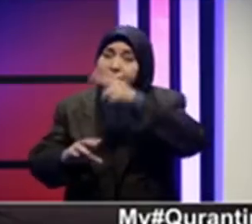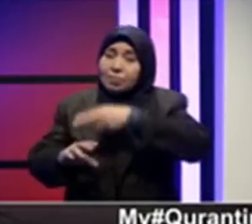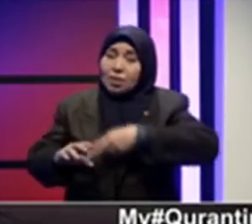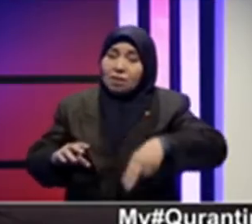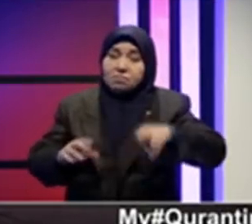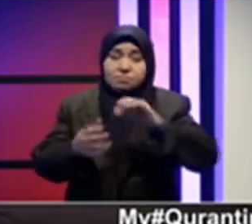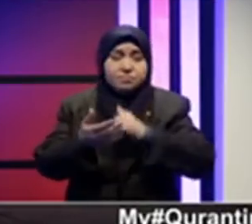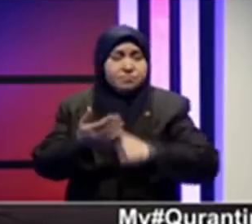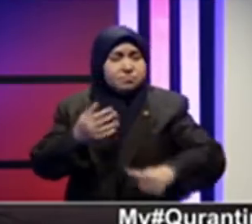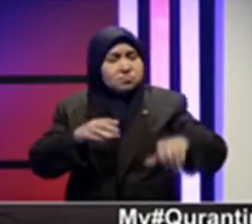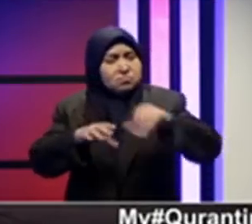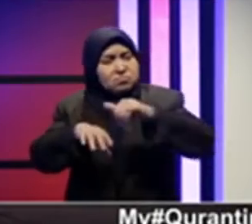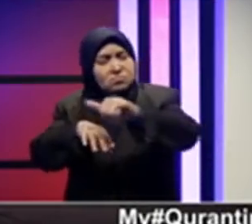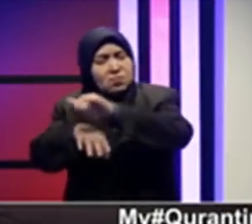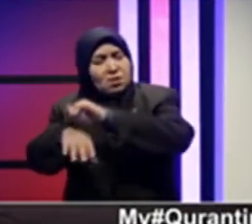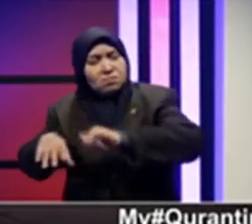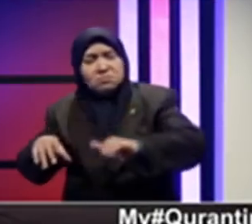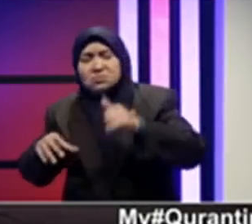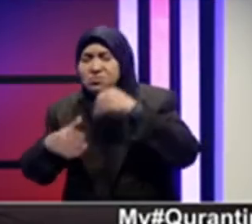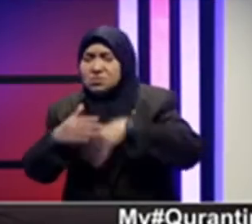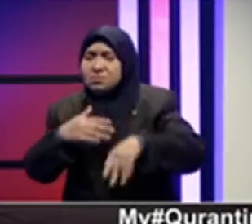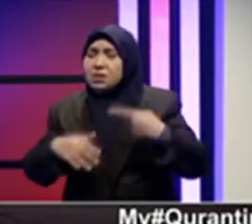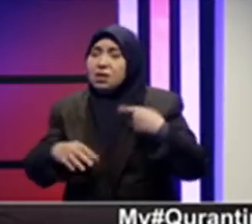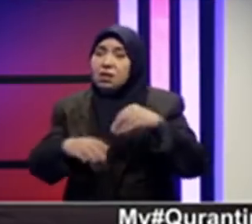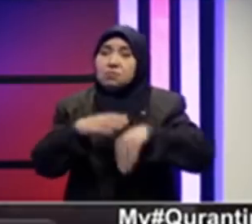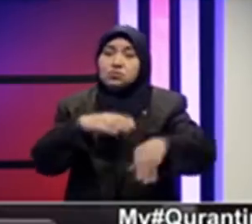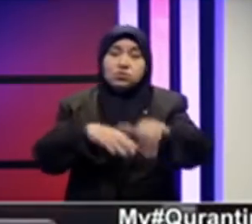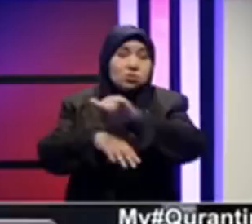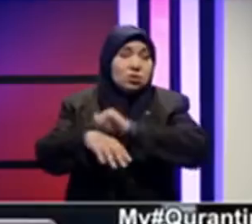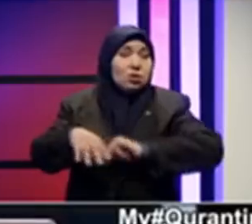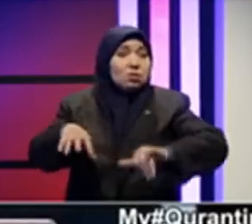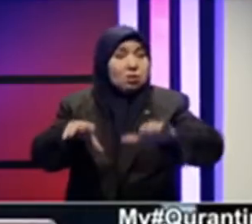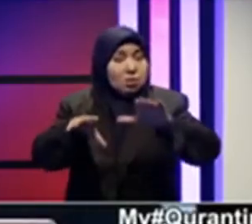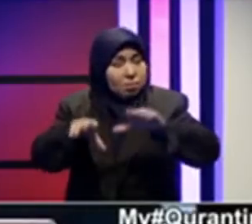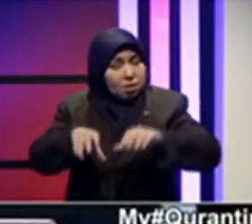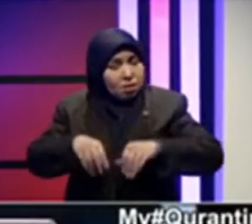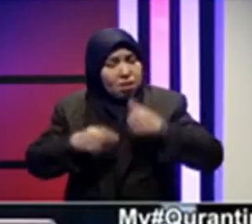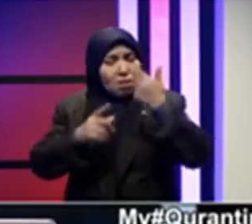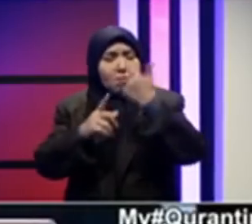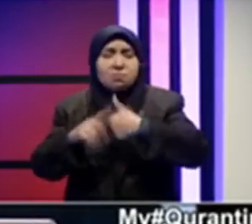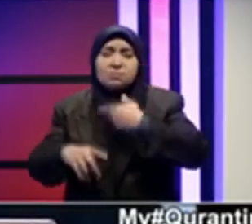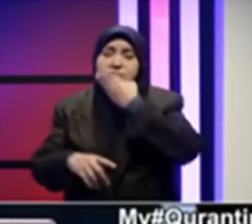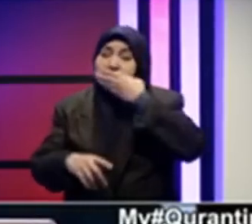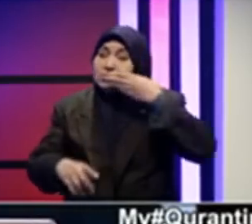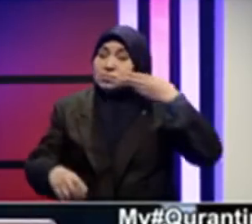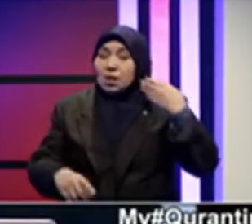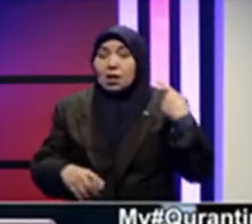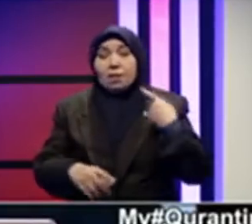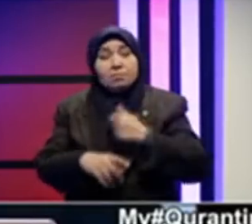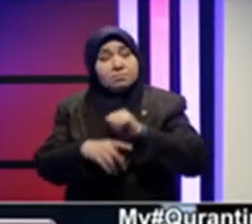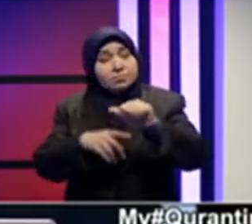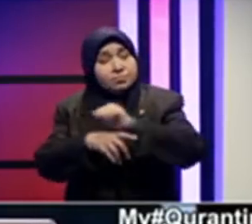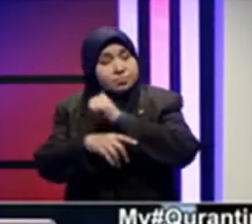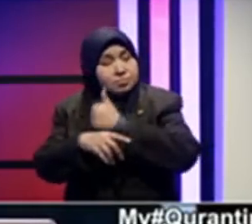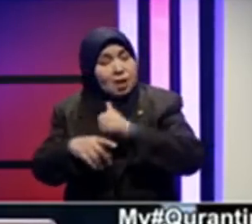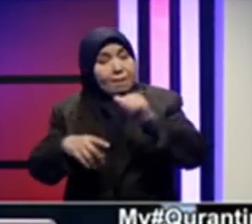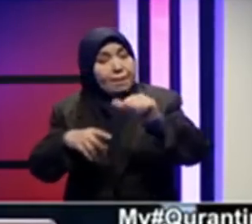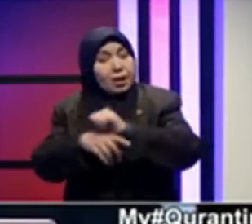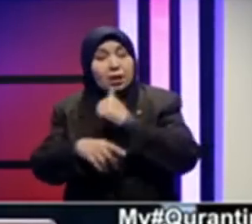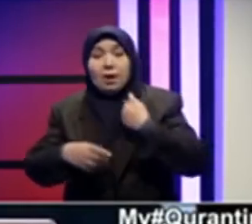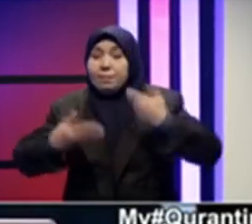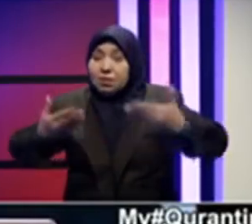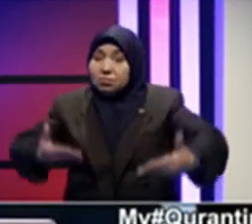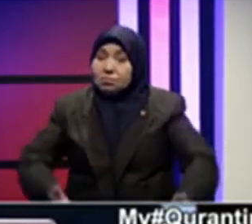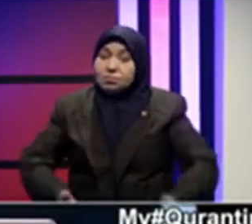dengan syurga-Mu nanti, ya Allah. Ya Allah, terimakanlah Ramadan kami yang lalu, ya Allah. Terimakanlah akan amalan-amalan kami di